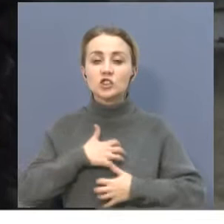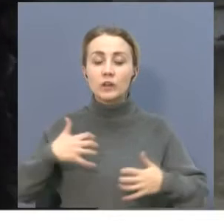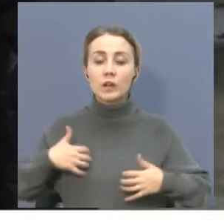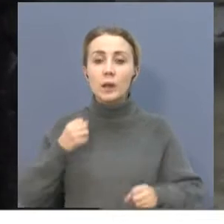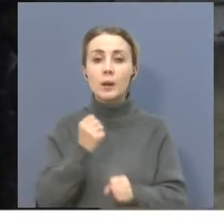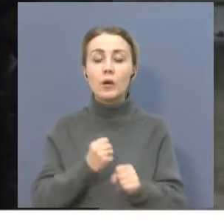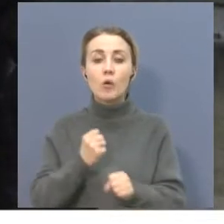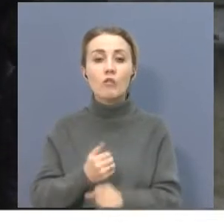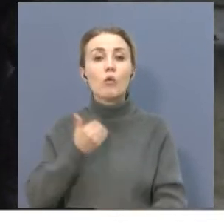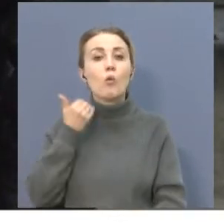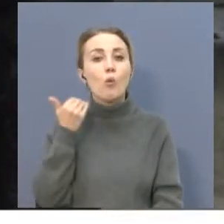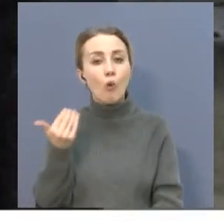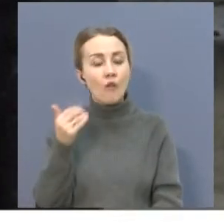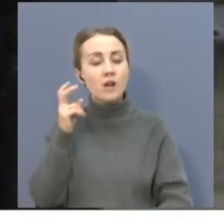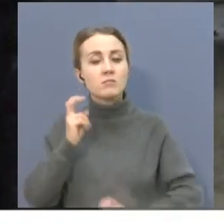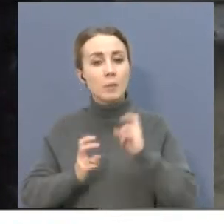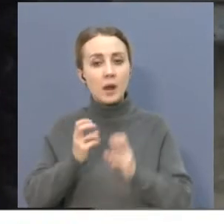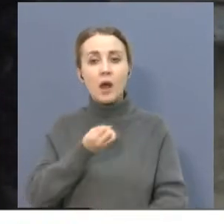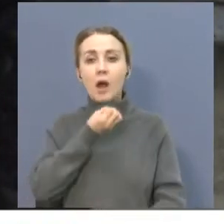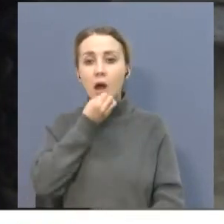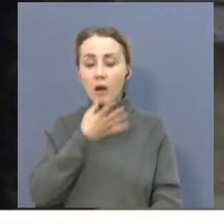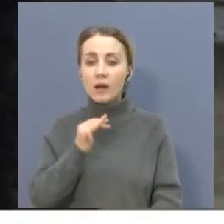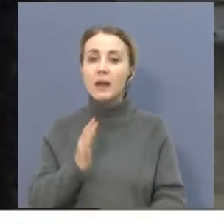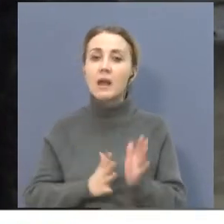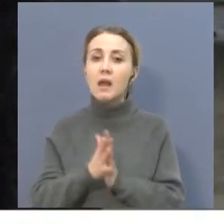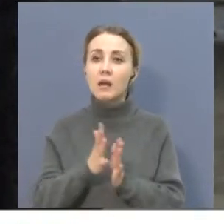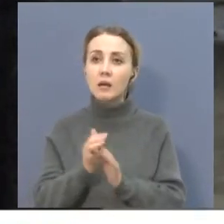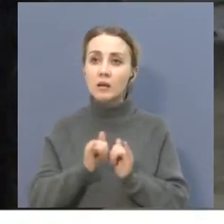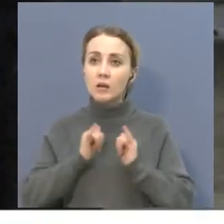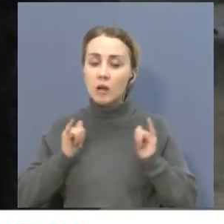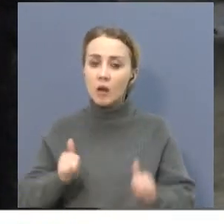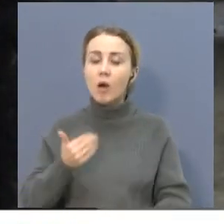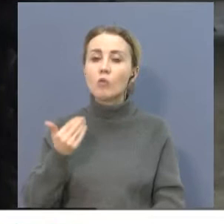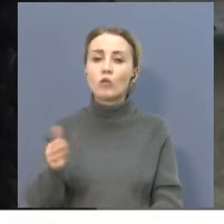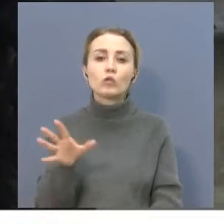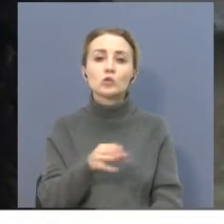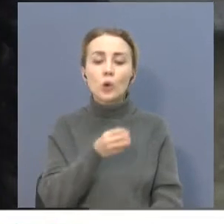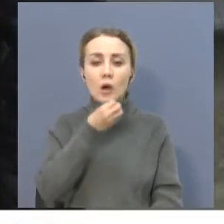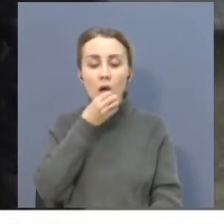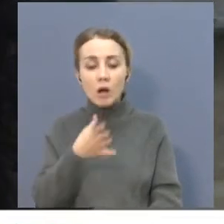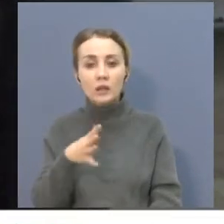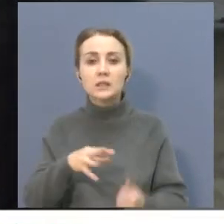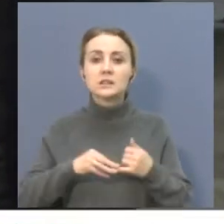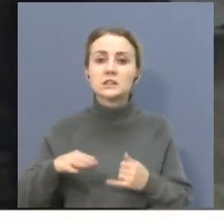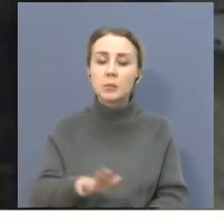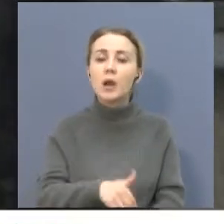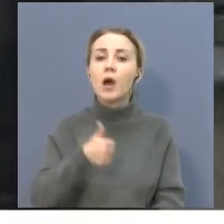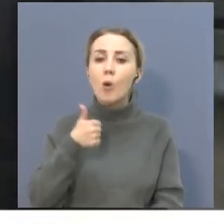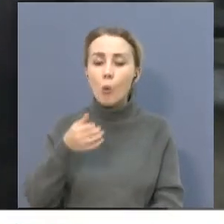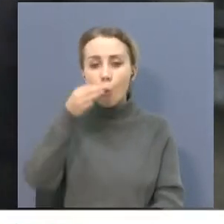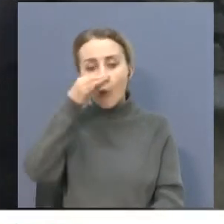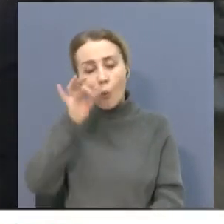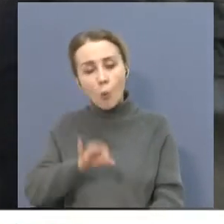Өсімдік шаруашылығында бетке ұстар кәсіпорындар бар. Білікті мамандар да жеткілікті. Жерлеріңіз құнарлы, тәжірибеде де жеткілікті. Бірақ